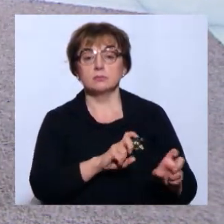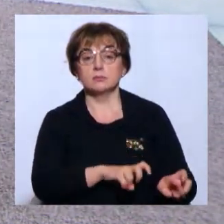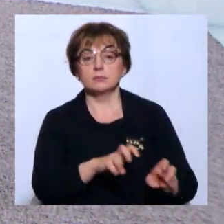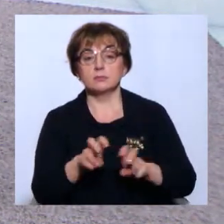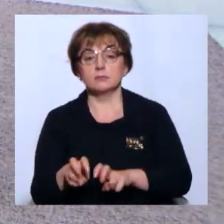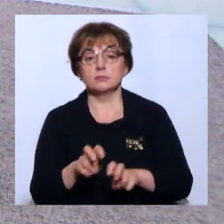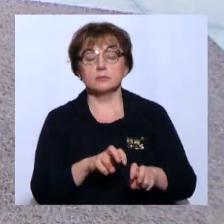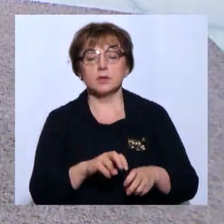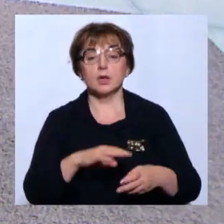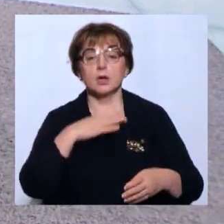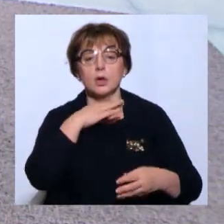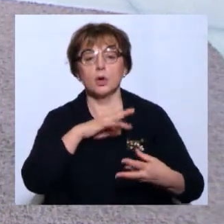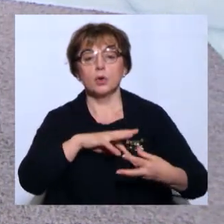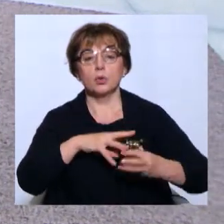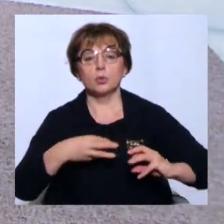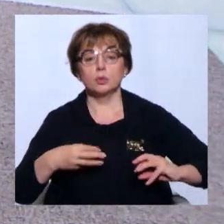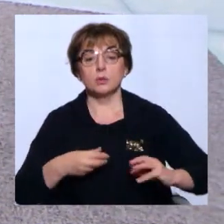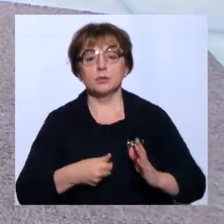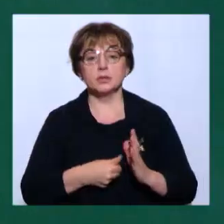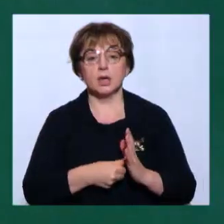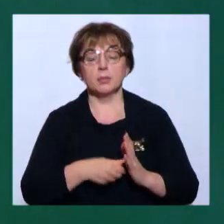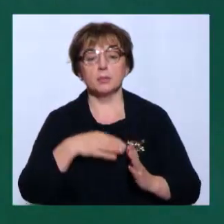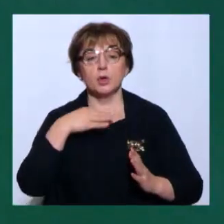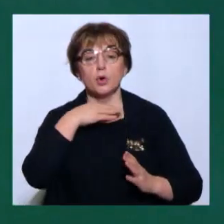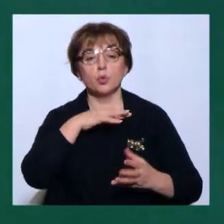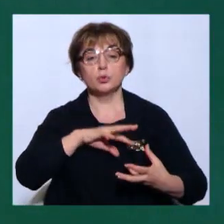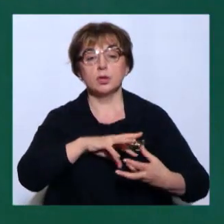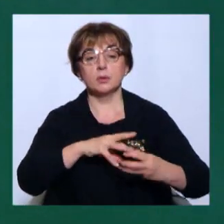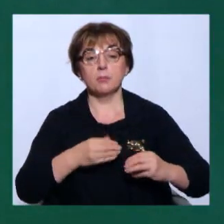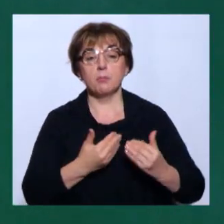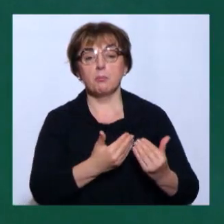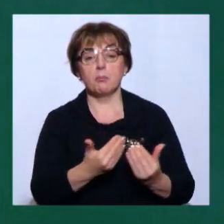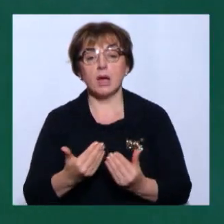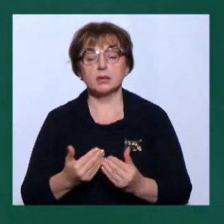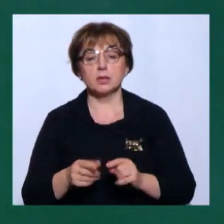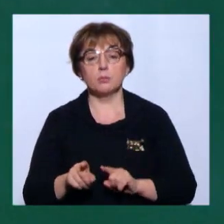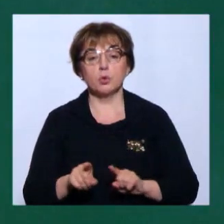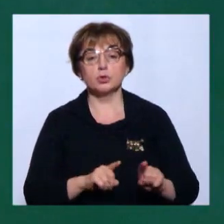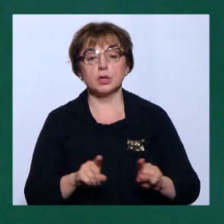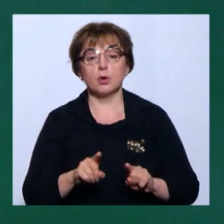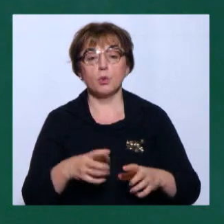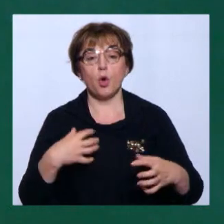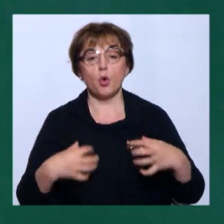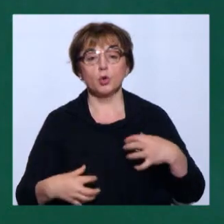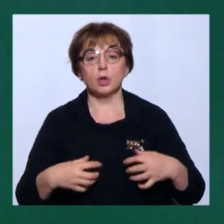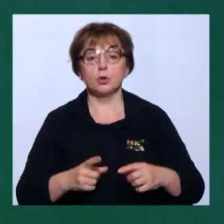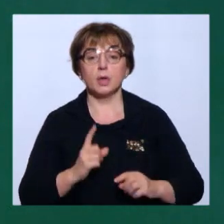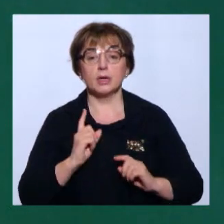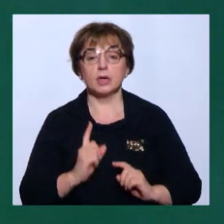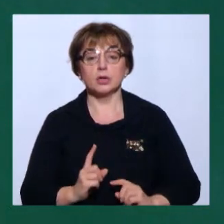გადაადგილდებიან კუნთების საშუალებით. კუნთები მათი მოძრაობის ორგანოებია.